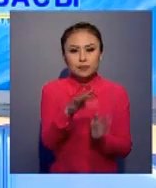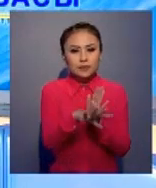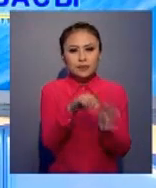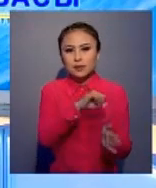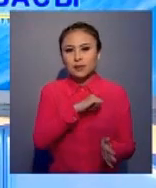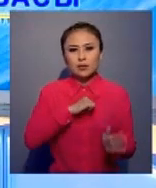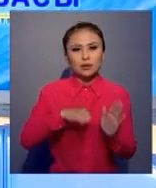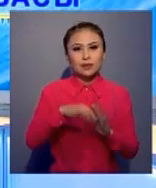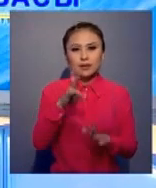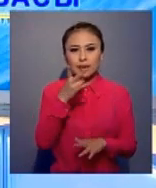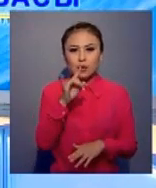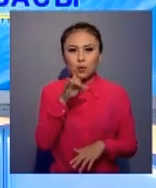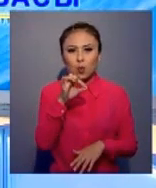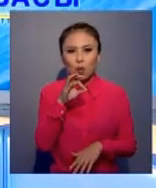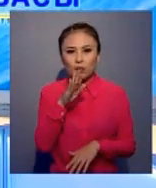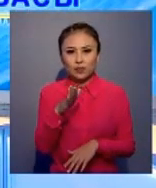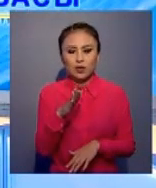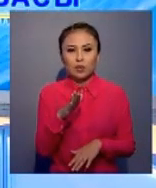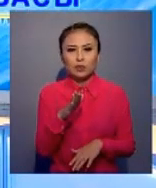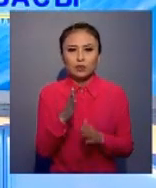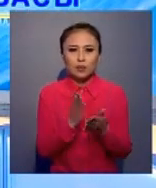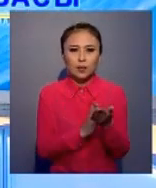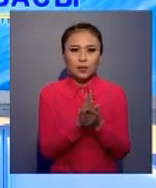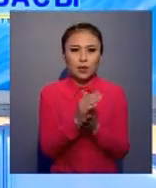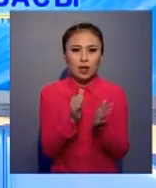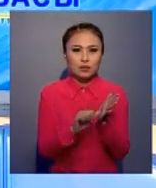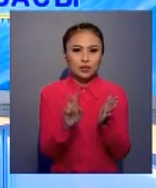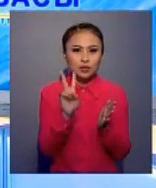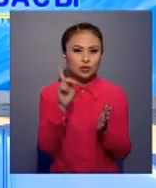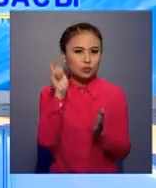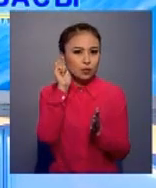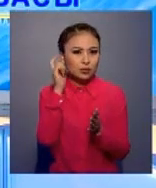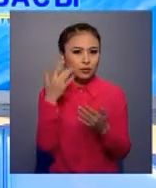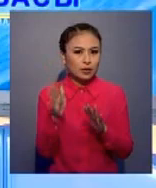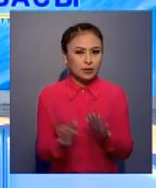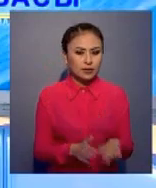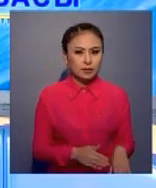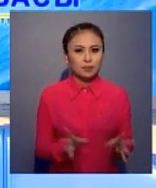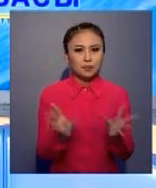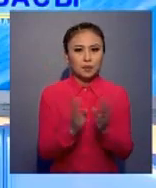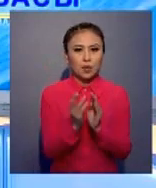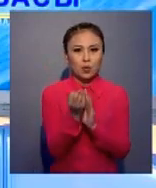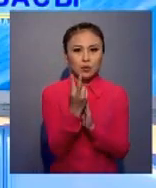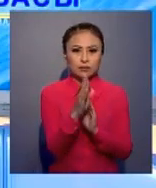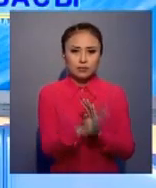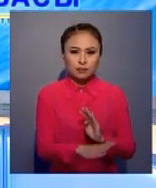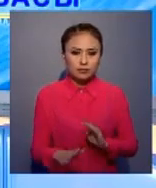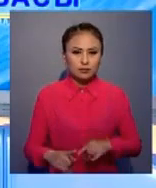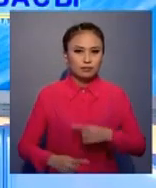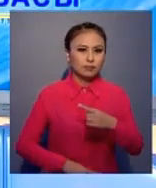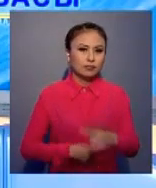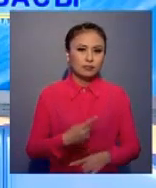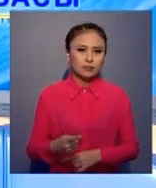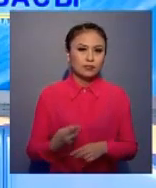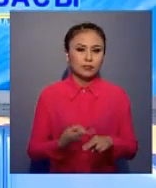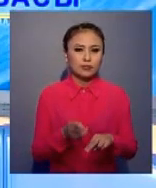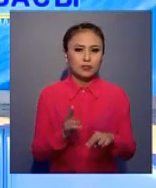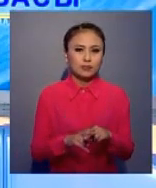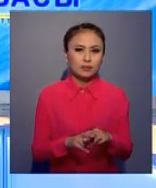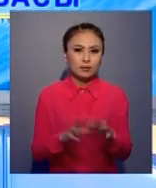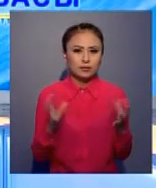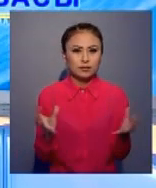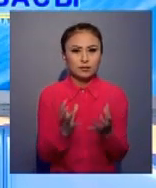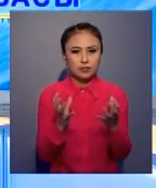оза шапқаны Ниязқұловтар әулеті. Отасқандарына 62 жыл болған ерлі зайыптылар 12 баласын қанаттыға қақтырмай,